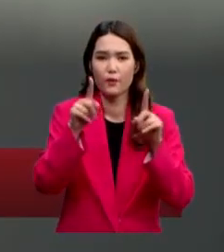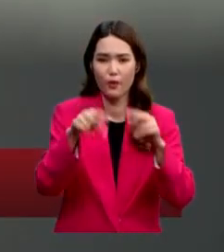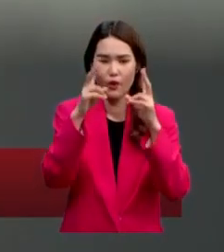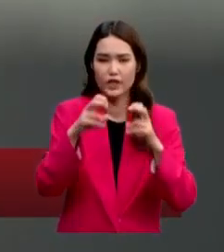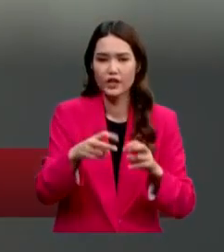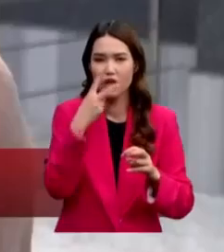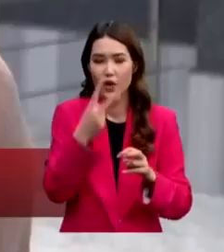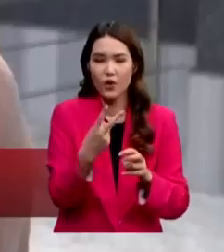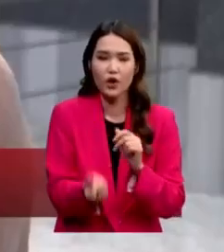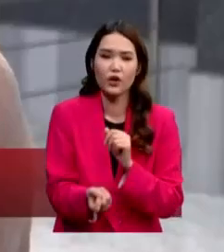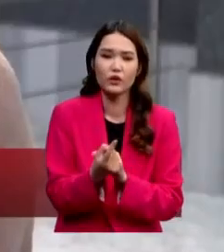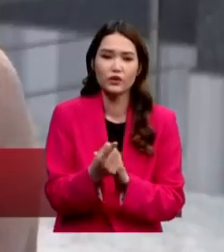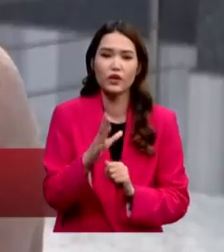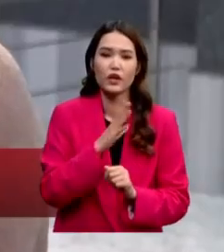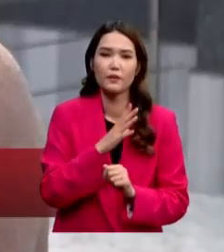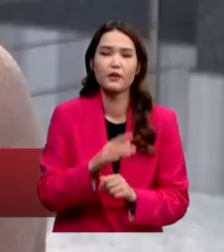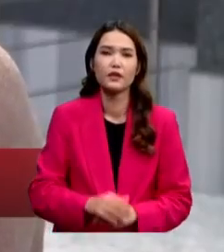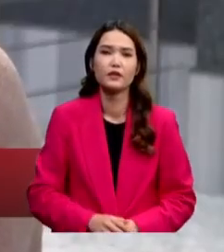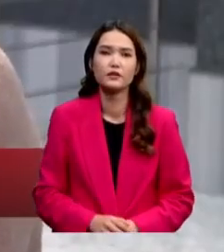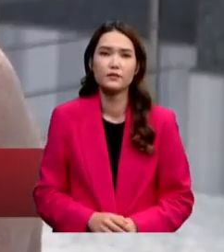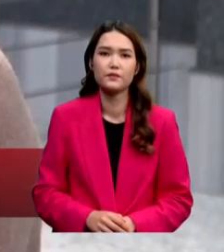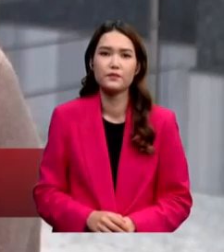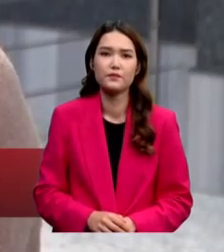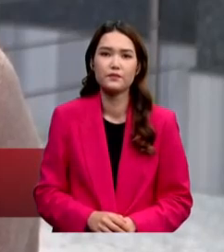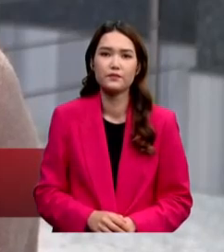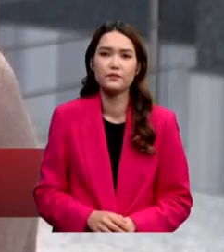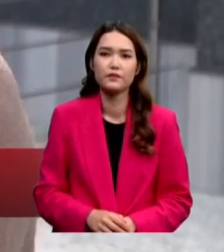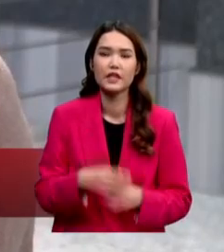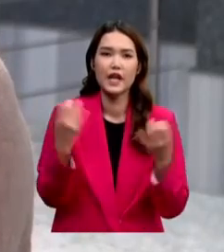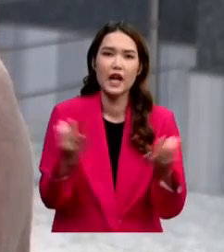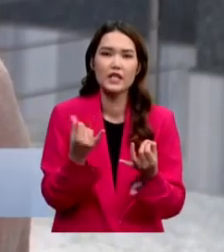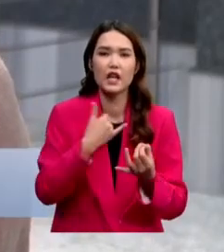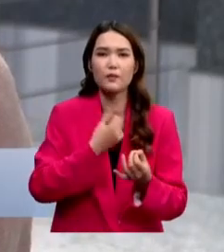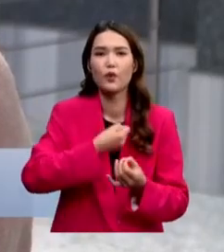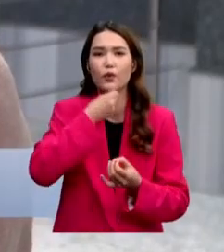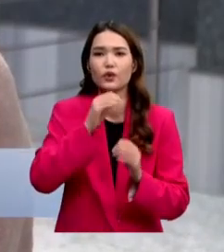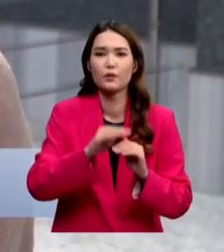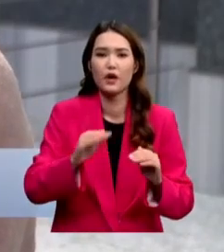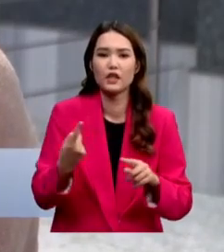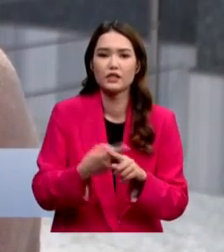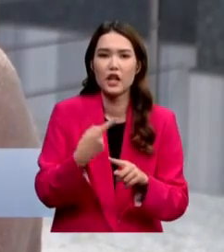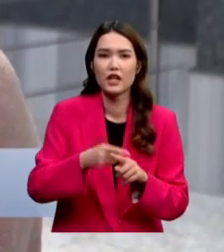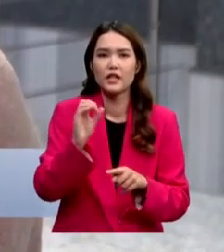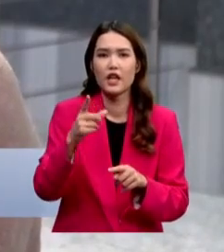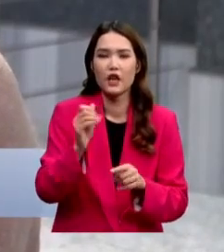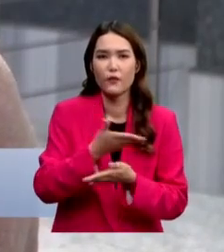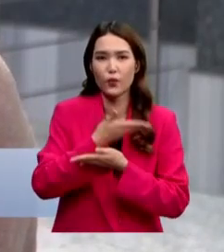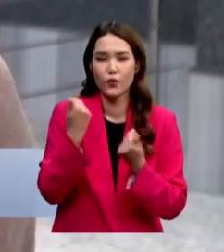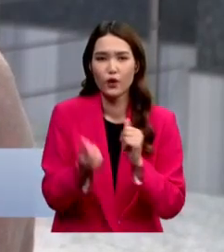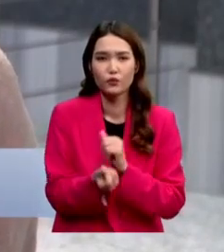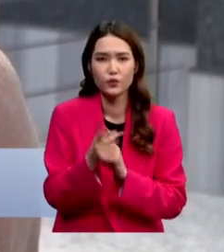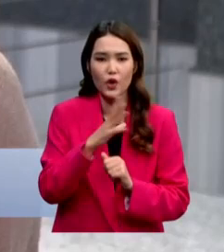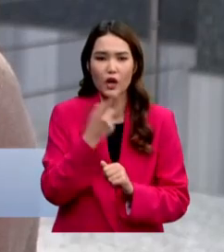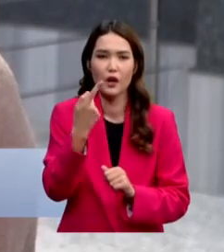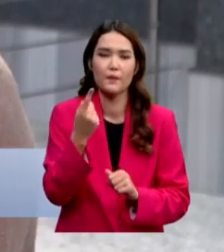екен. Сөйтсе, что самое интересное, старший сын. Қызығы менің үлкен баламның аты-жөні ЕГОВ-та жоқ болып шықты. Тек